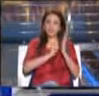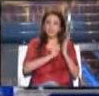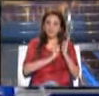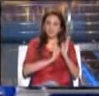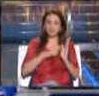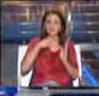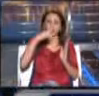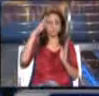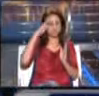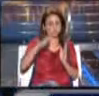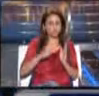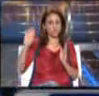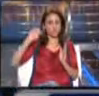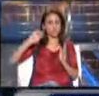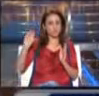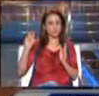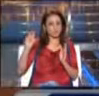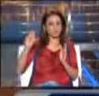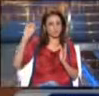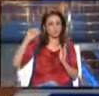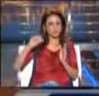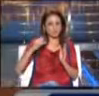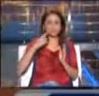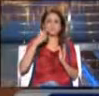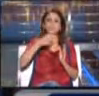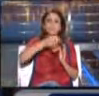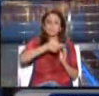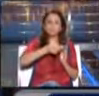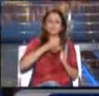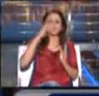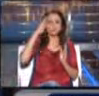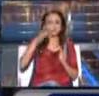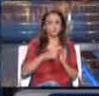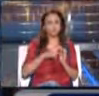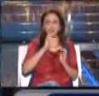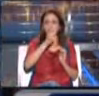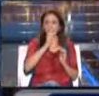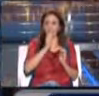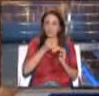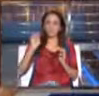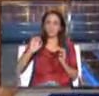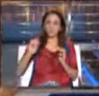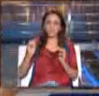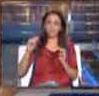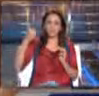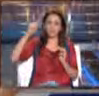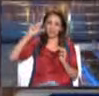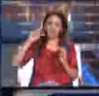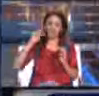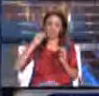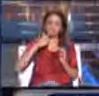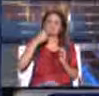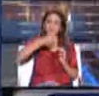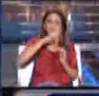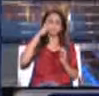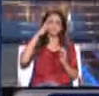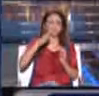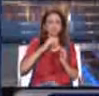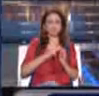شكرا جزيلا. الاعلامي الكبير نادر السيد كابتن مصر، شكرا جزيلا. الاعلامي الكبير خالد غندور، شكرا جزيلا. وانا ما زلت اؤكد